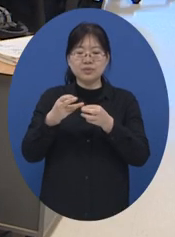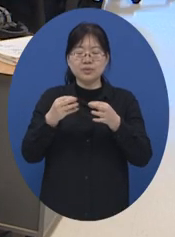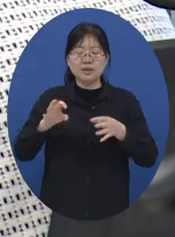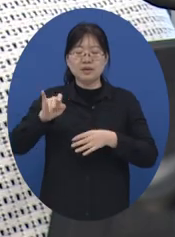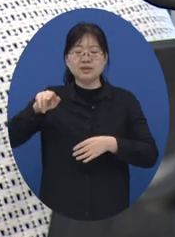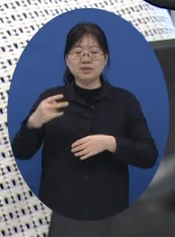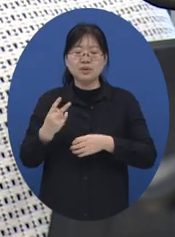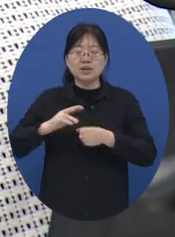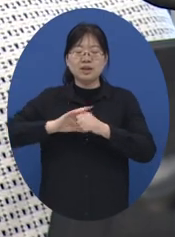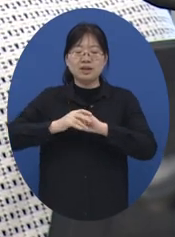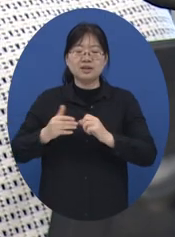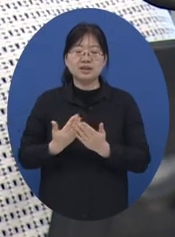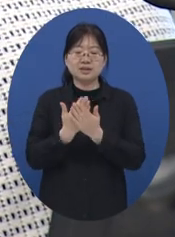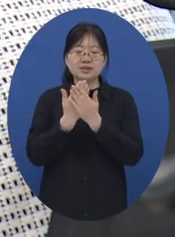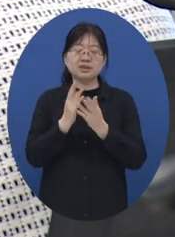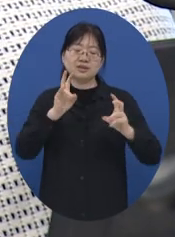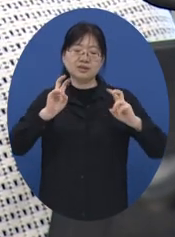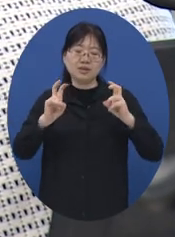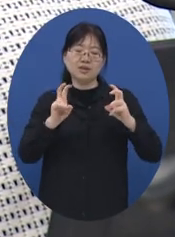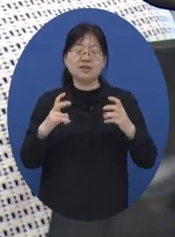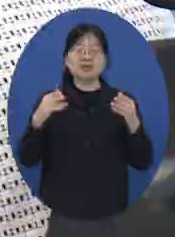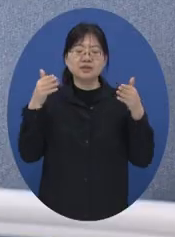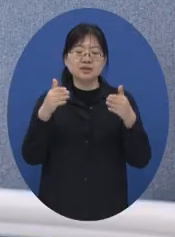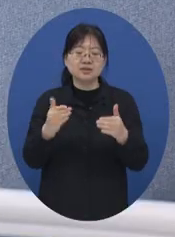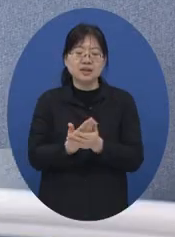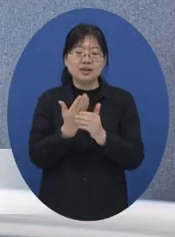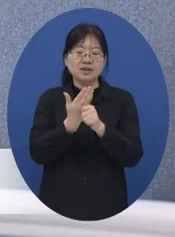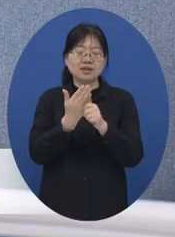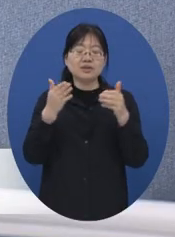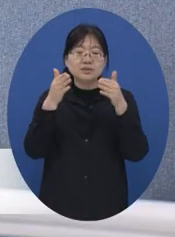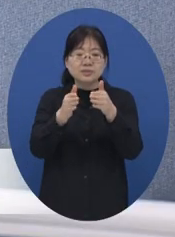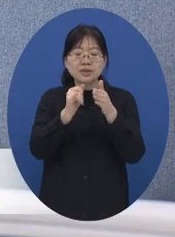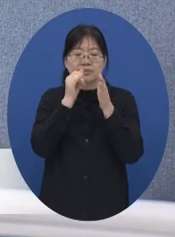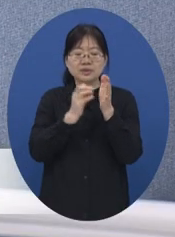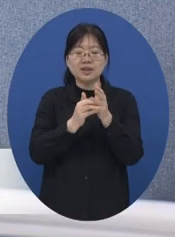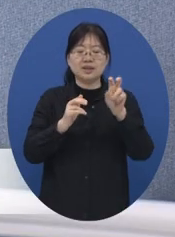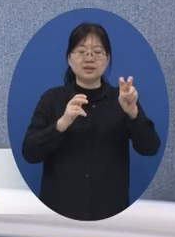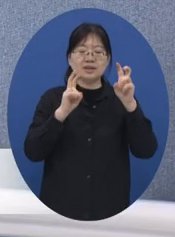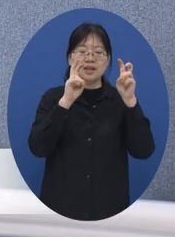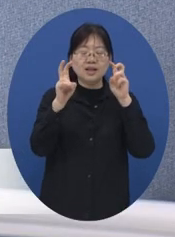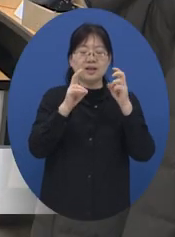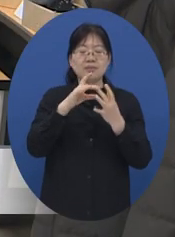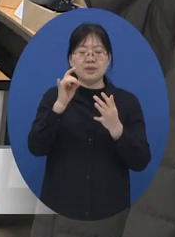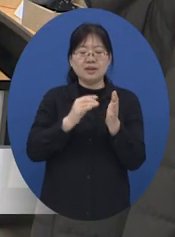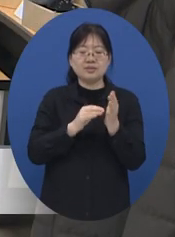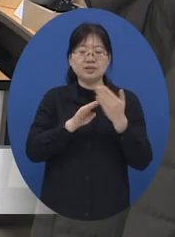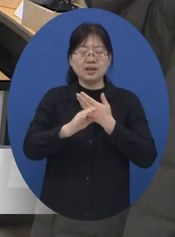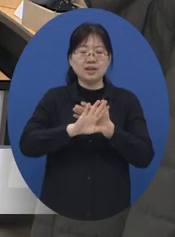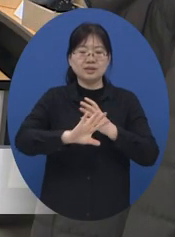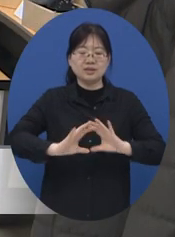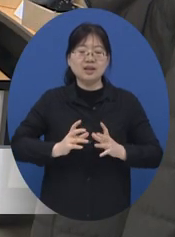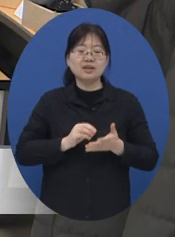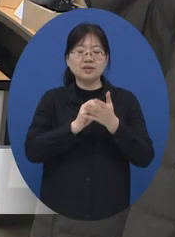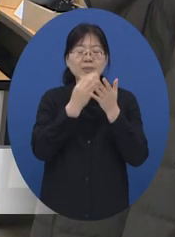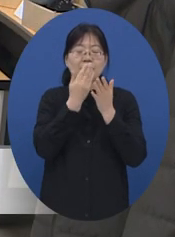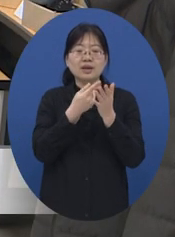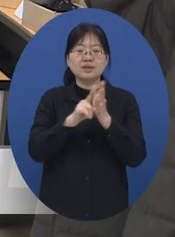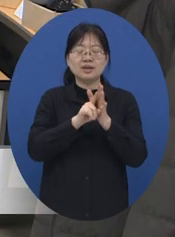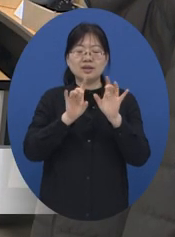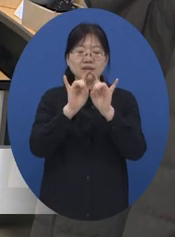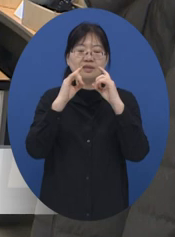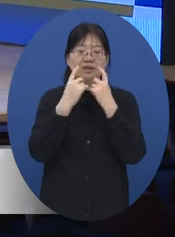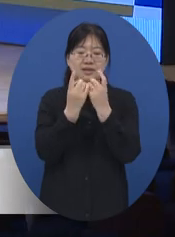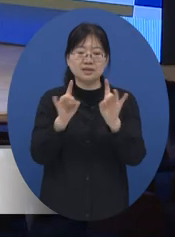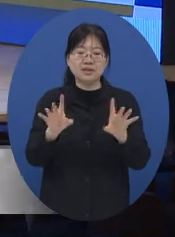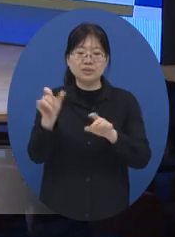판교 글로벌 스타트업 육성 사업에 집중 합다 유방 스타트업 20대 4 를 선발해 해외로 진출할 수 있도록 각각 5천